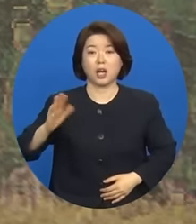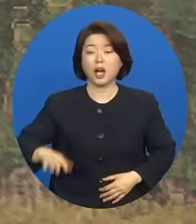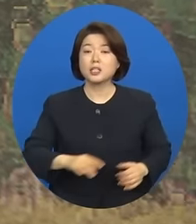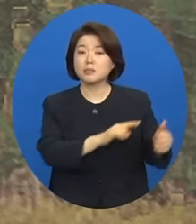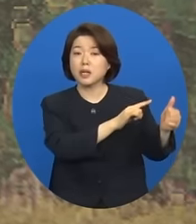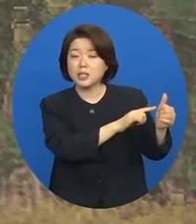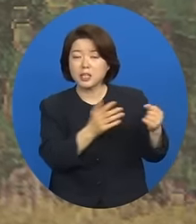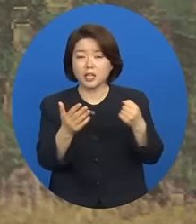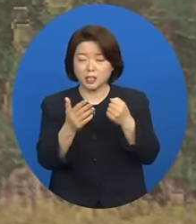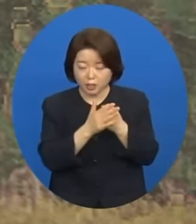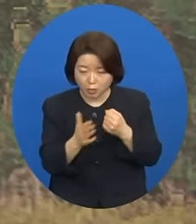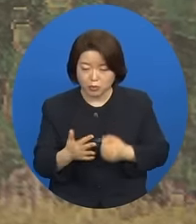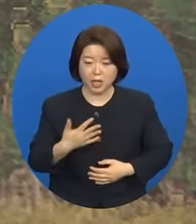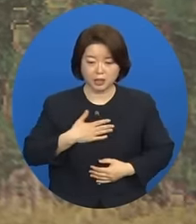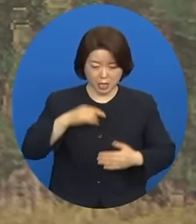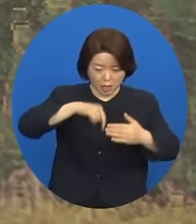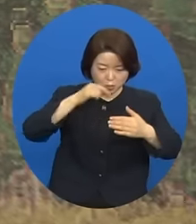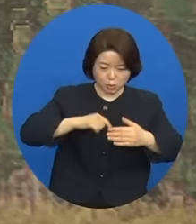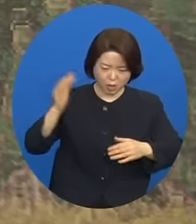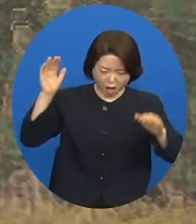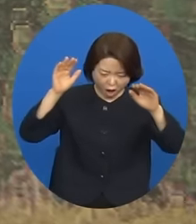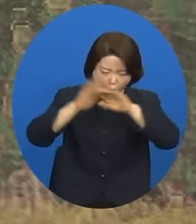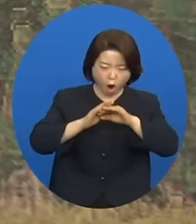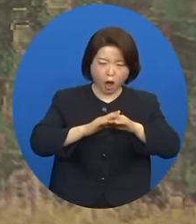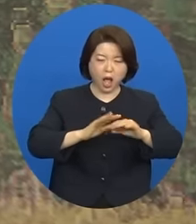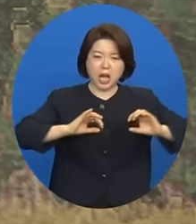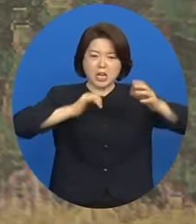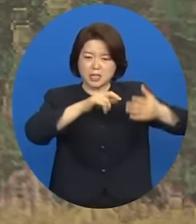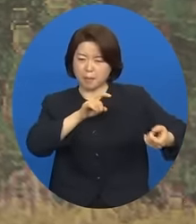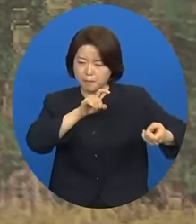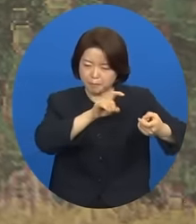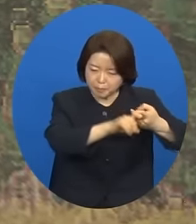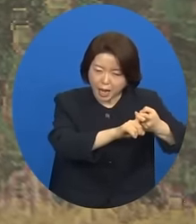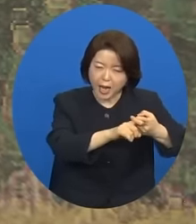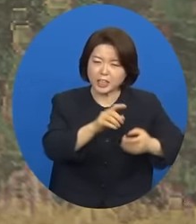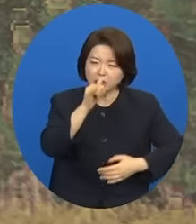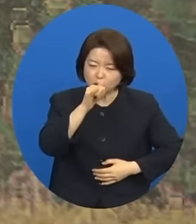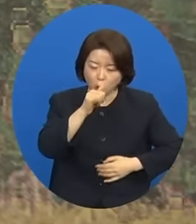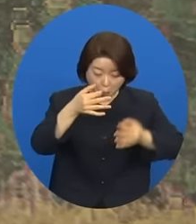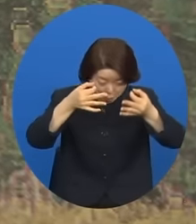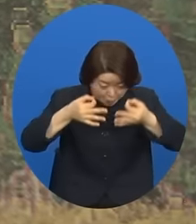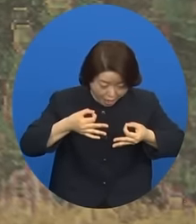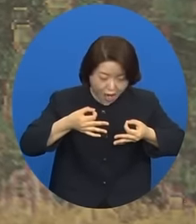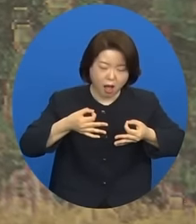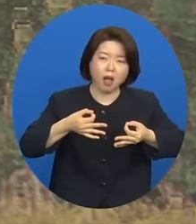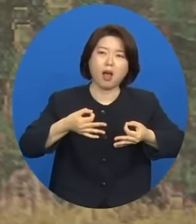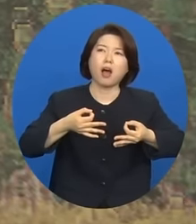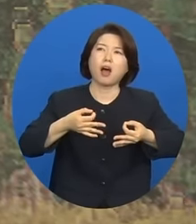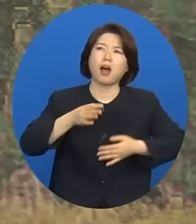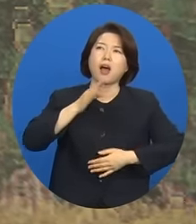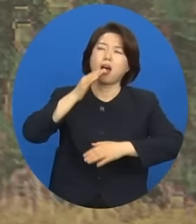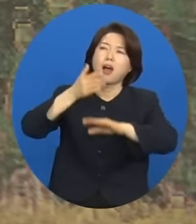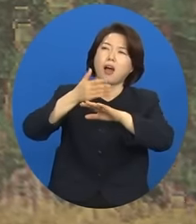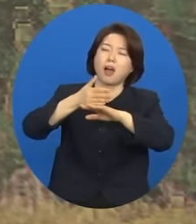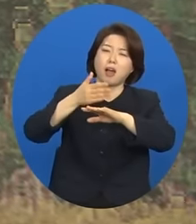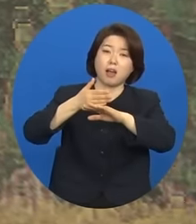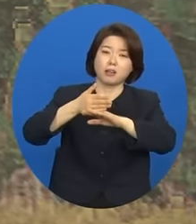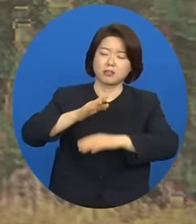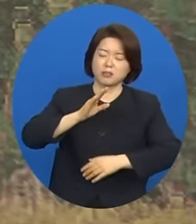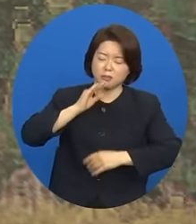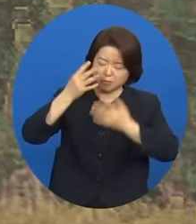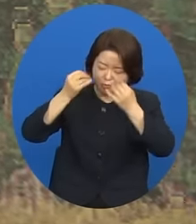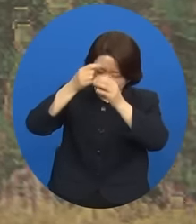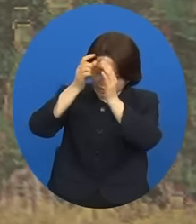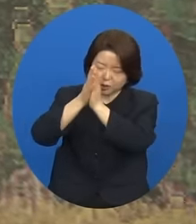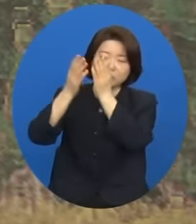때문에 제 안에 있는 어두움과 세속성을 알게 되었습니다. 하나님 너무나 감사합니다. 얼마나 제가 기도했는지 몰라요.